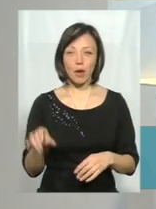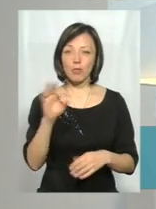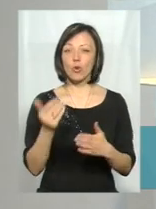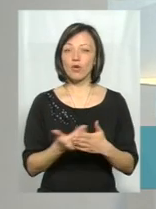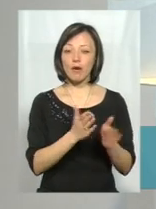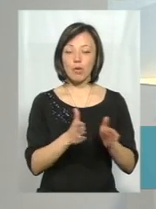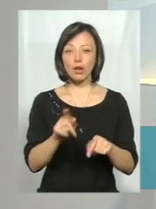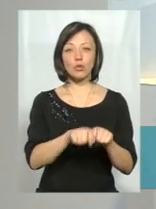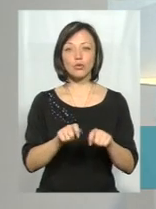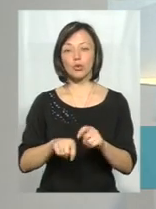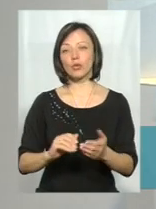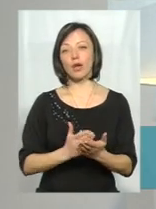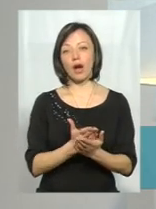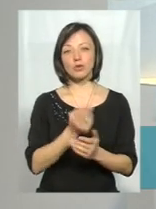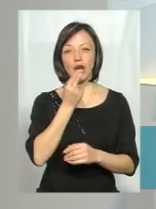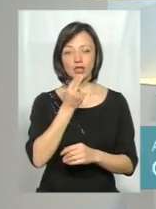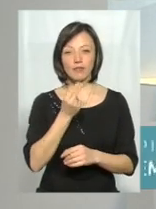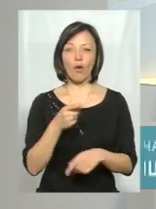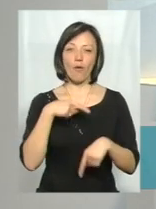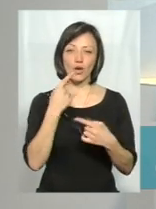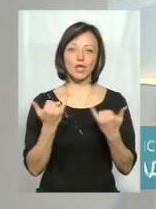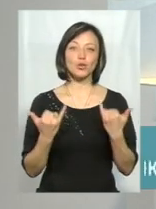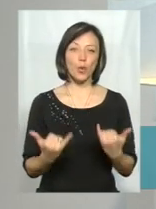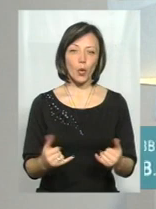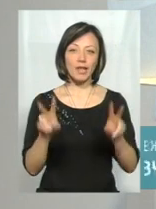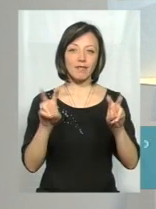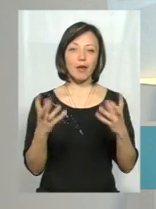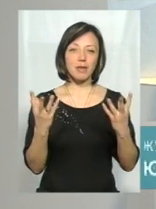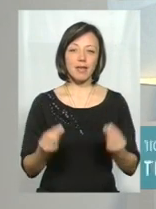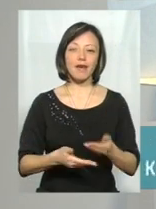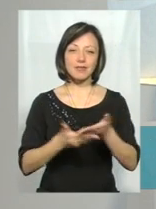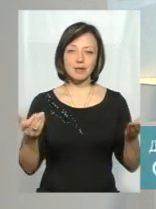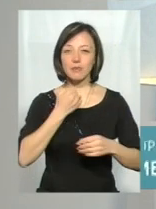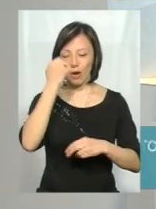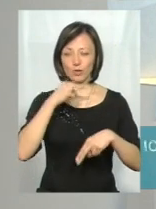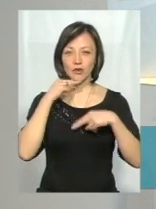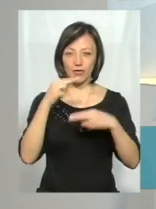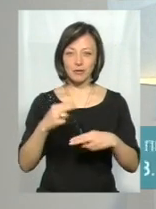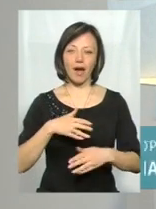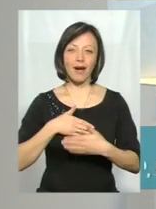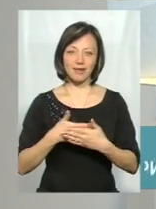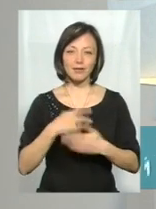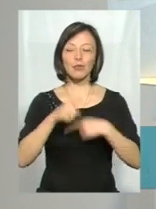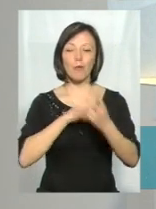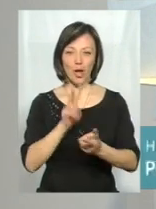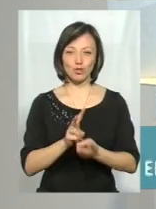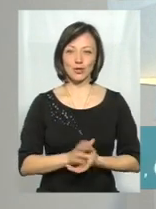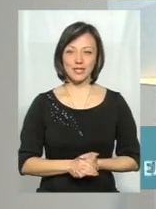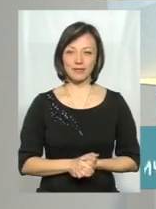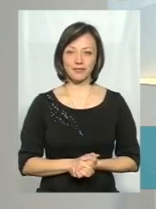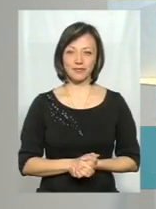новий порядок контролю якості харчів ми говорили сьогодні у темі дня. Всім дякую за увагу і за активність. Побачимось.